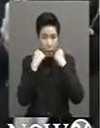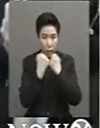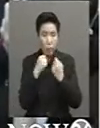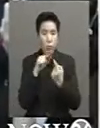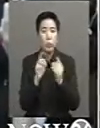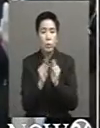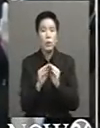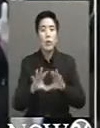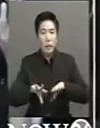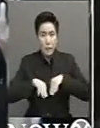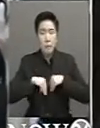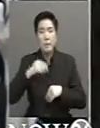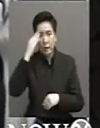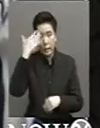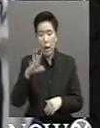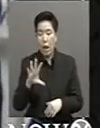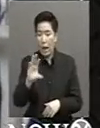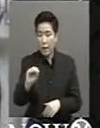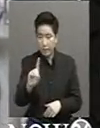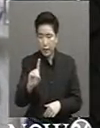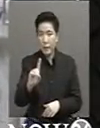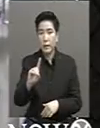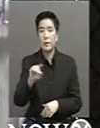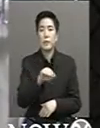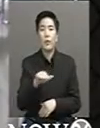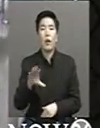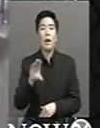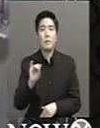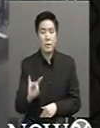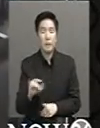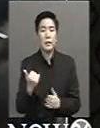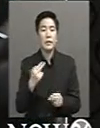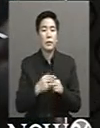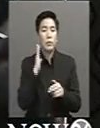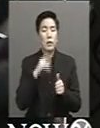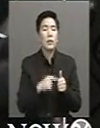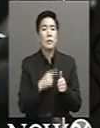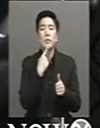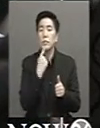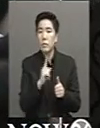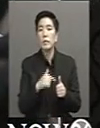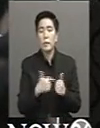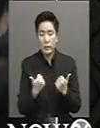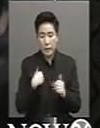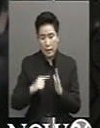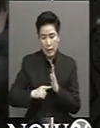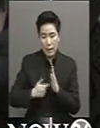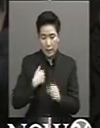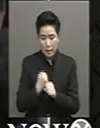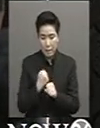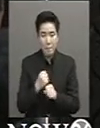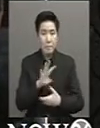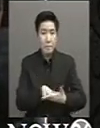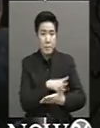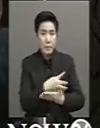มาที่ประชุมเพื่อรับทราบแล้ว51เสียงจาก58เสียงครับ ค่ะคุณกิตติสมบัติยังบอกด้วยนะคะว่าแผนงานแรกที่จะจัดตั้